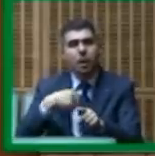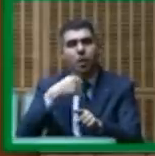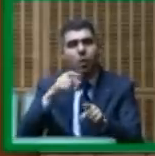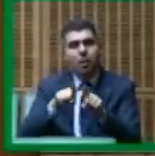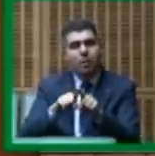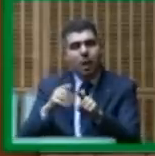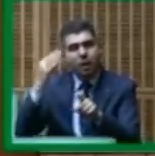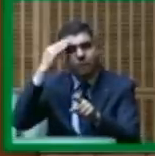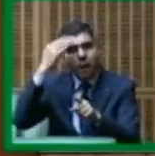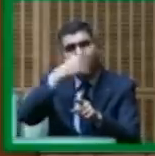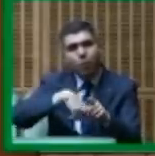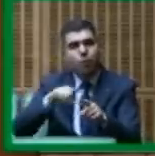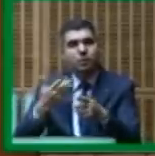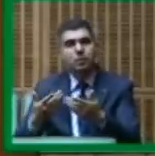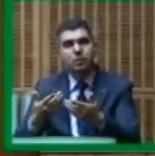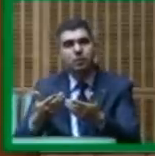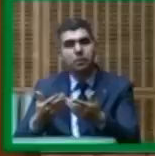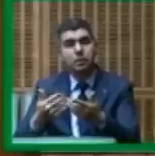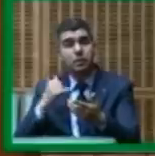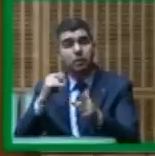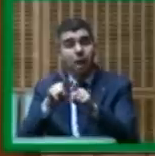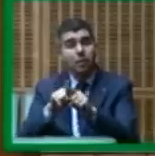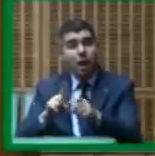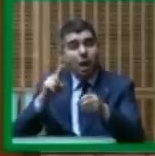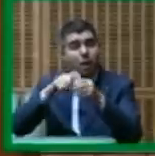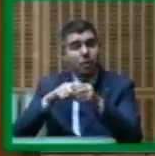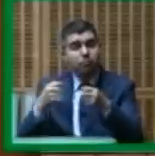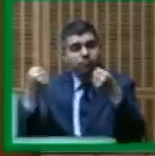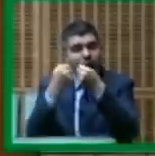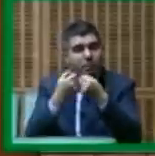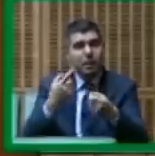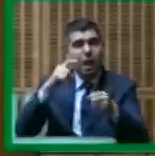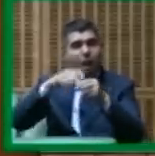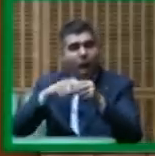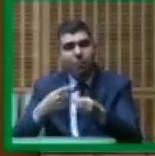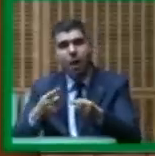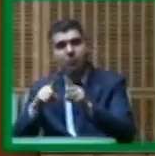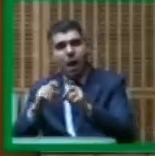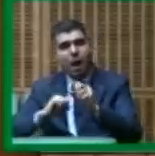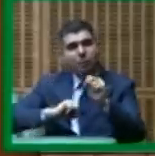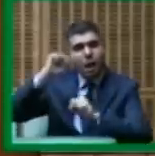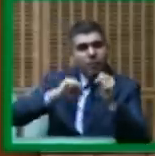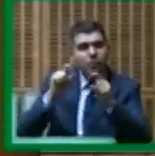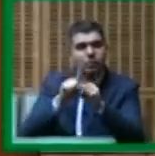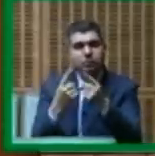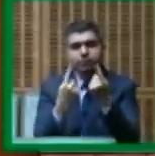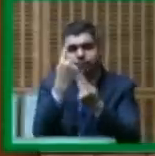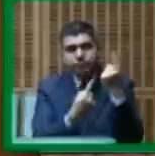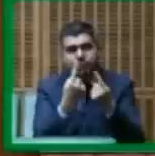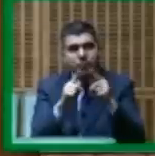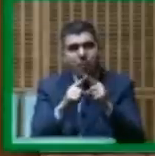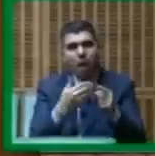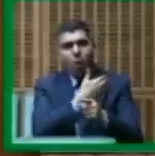كيتفهم انه المعركه النقابيه ماشي معركه ديال نجاح نقابه ضد نقابه او نقابه ضد الحكومه، هي